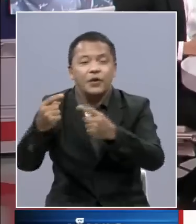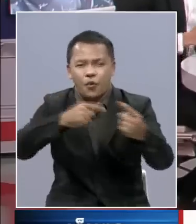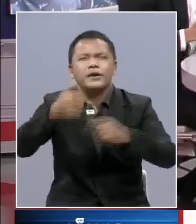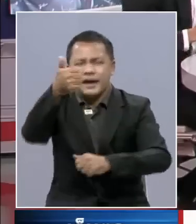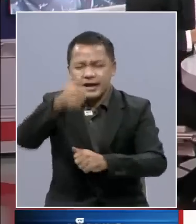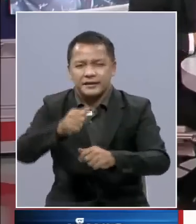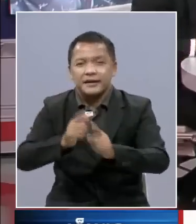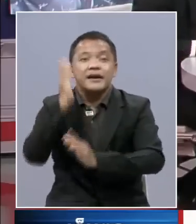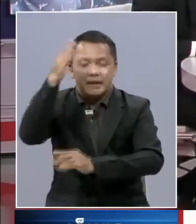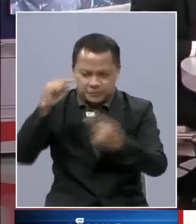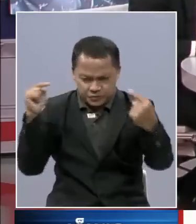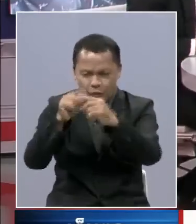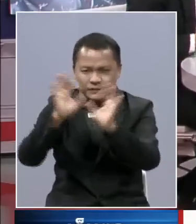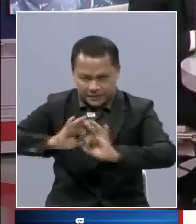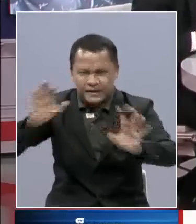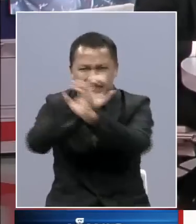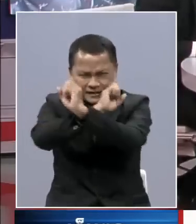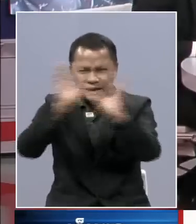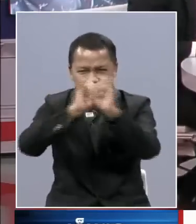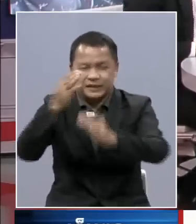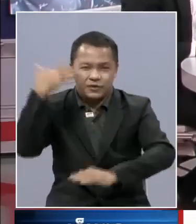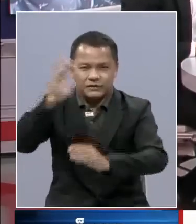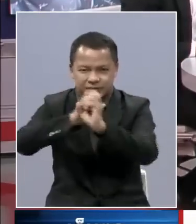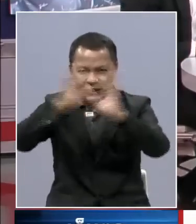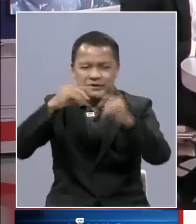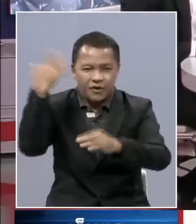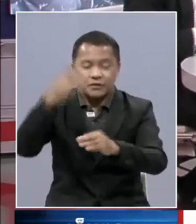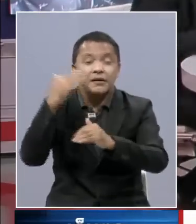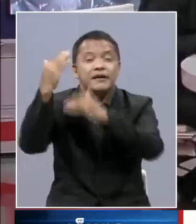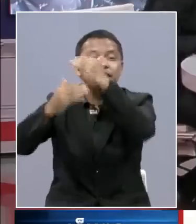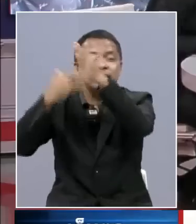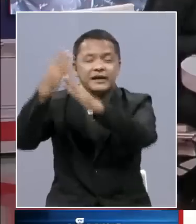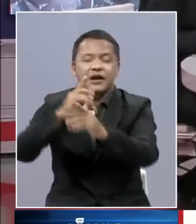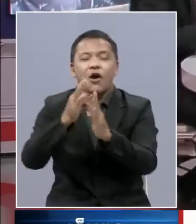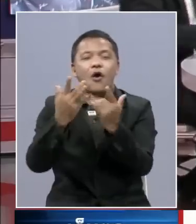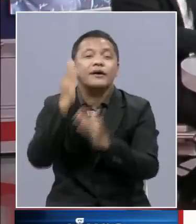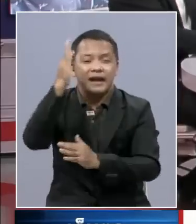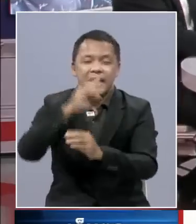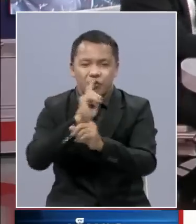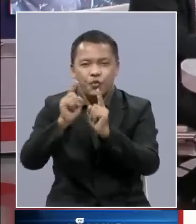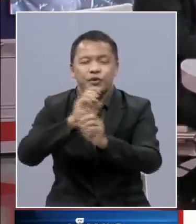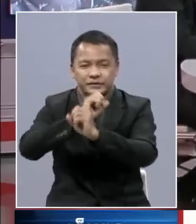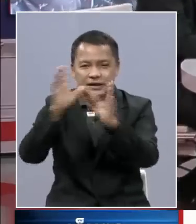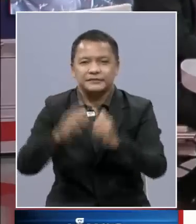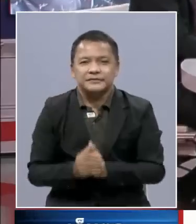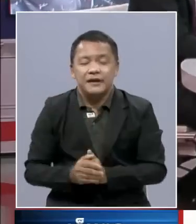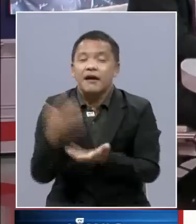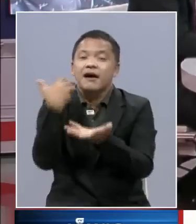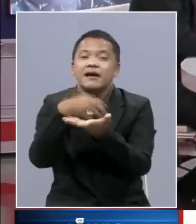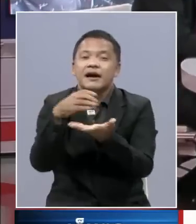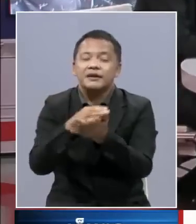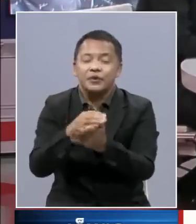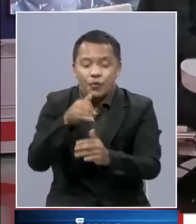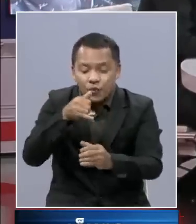บบนั้นเลยอะ เอาเป้าหมายให้ชัด คุณชูวิทย์บอกเอาเป้าหมายให้ชัดเดี๋ยวเดินไปเดี๋ยวค่อยว่ากัน เราไปดูพูดถึงช็อกมินเมื่อ